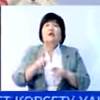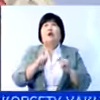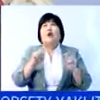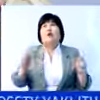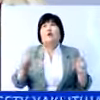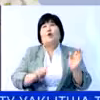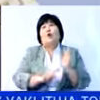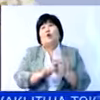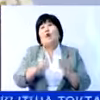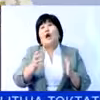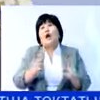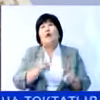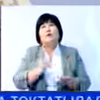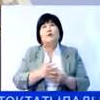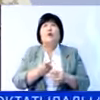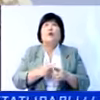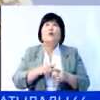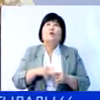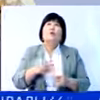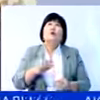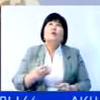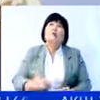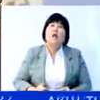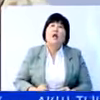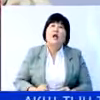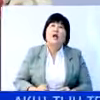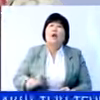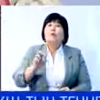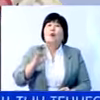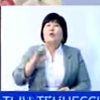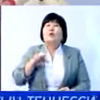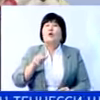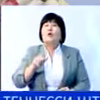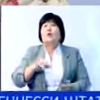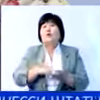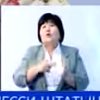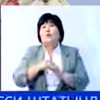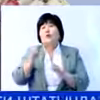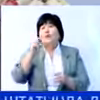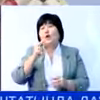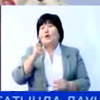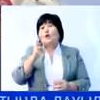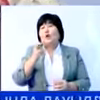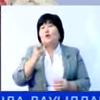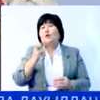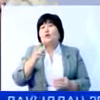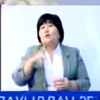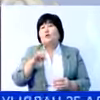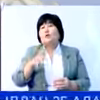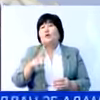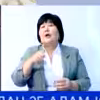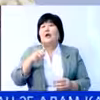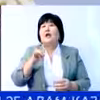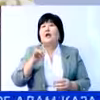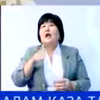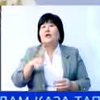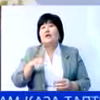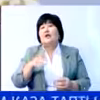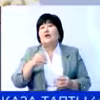қолға алып отырмын. Осына бастау бизнес жобасында оқып, 200 МРП көлемінде грант иегері болып